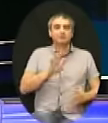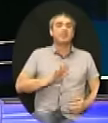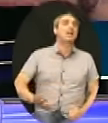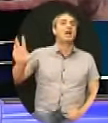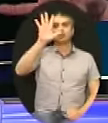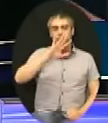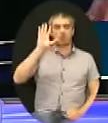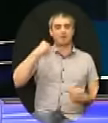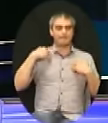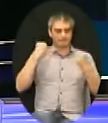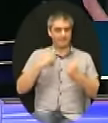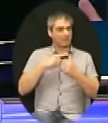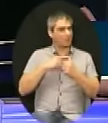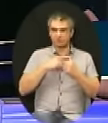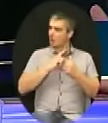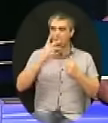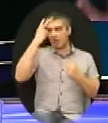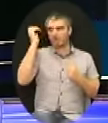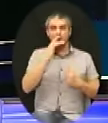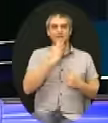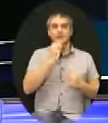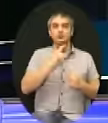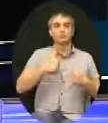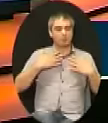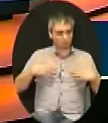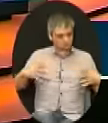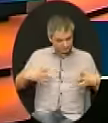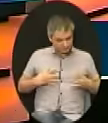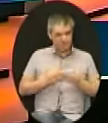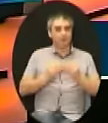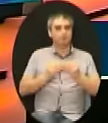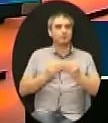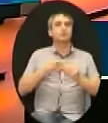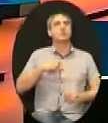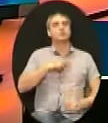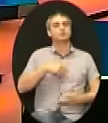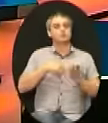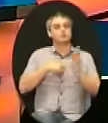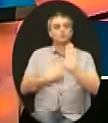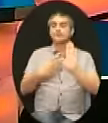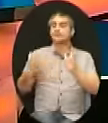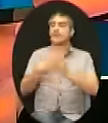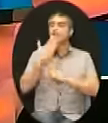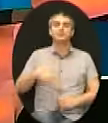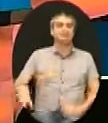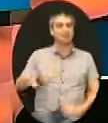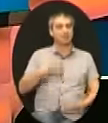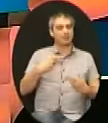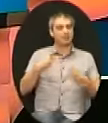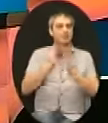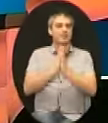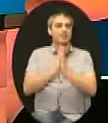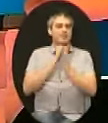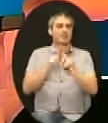האזורית גם ביטחון. זה לא ערבים נגד יהודים. אנחנו רוצים ללכת ביחד, ואנחנו רוצים להציג לעם ישראל איזשהו תקווה,